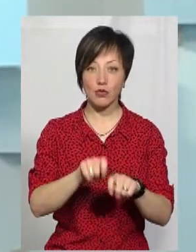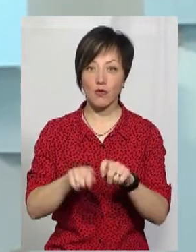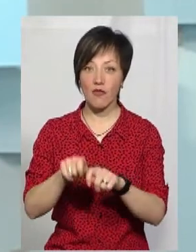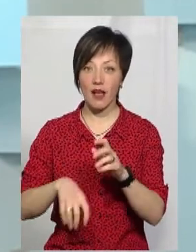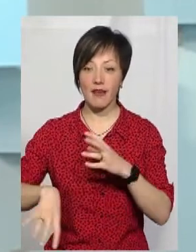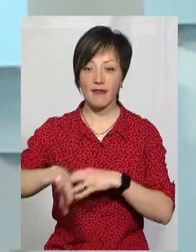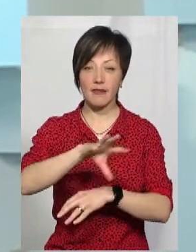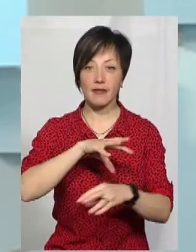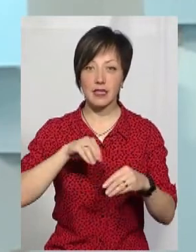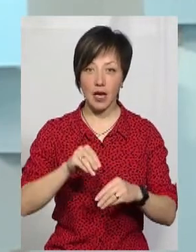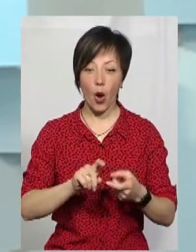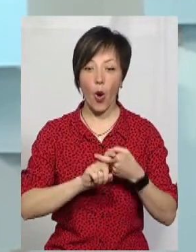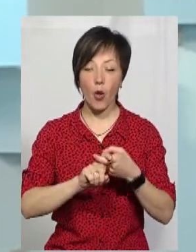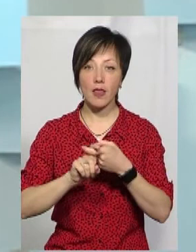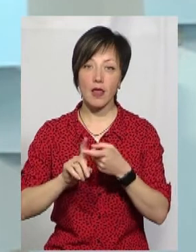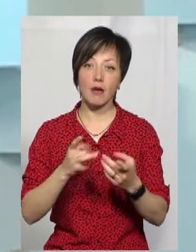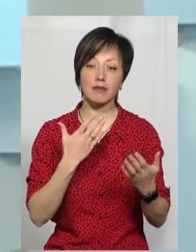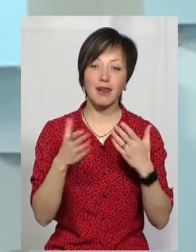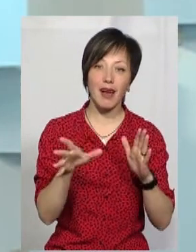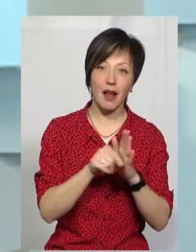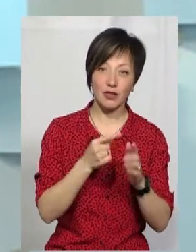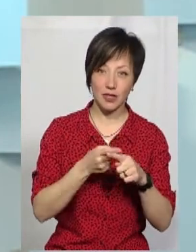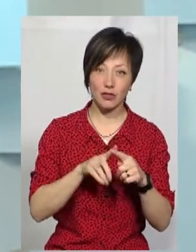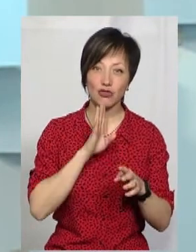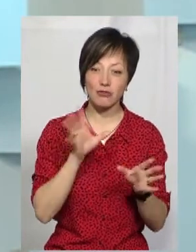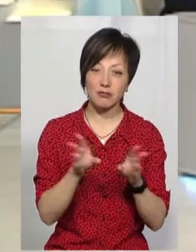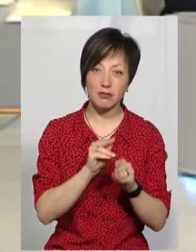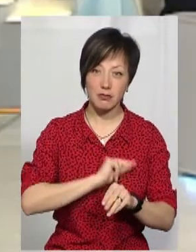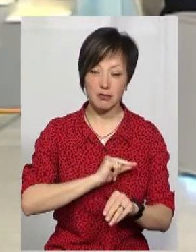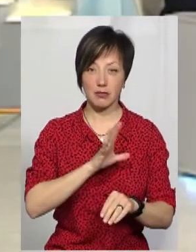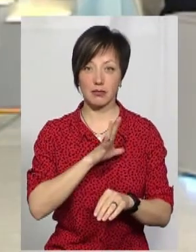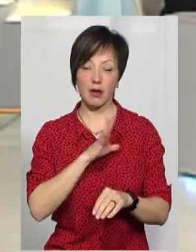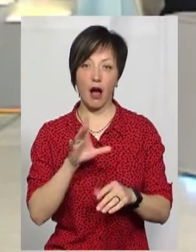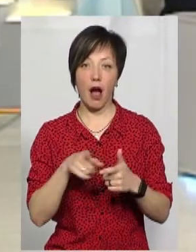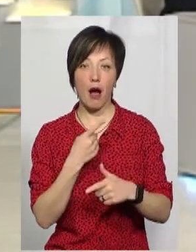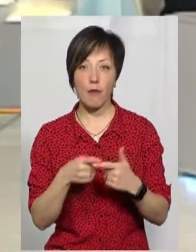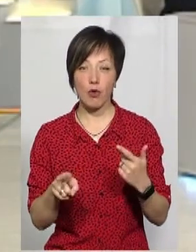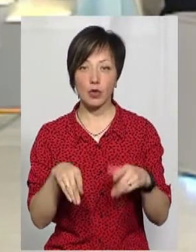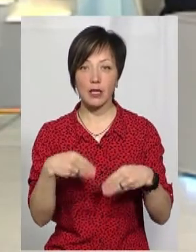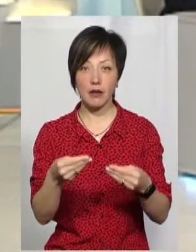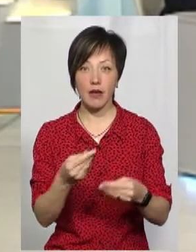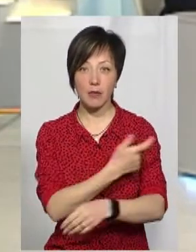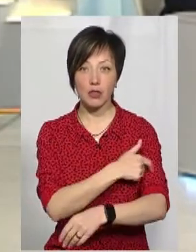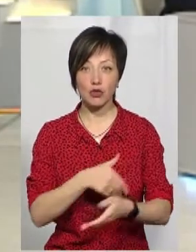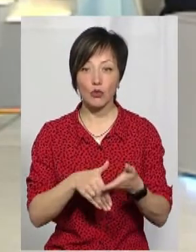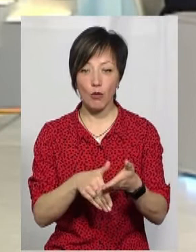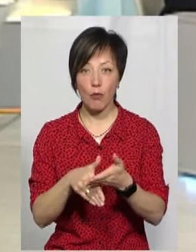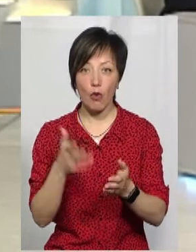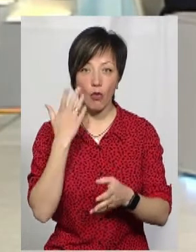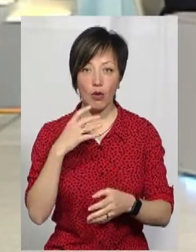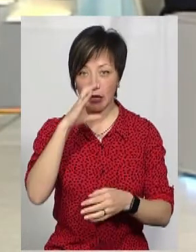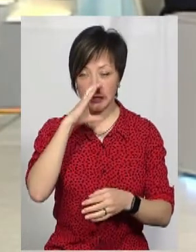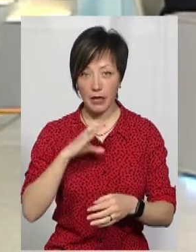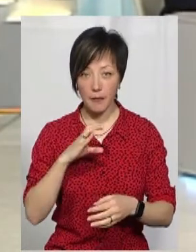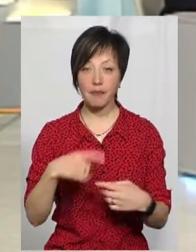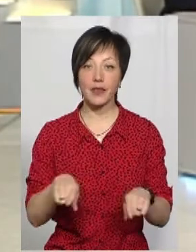контактних медичних працівників, які або працювали з цією особою, або надавали їй медичну допомогу, коли їй стало